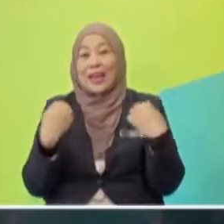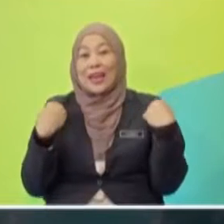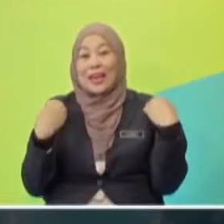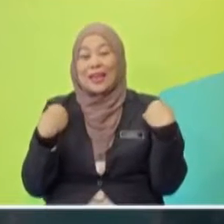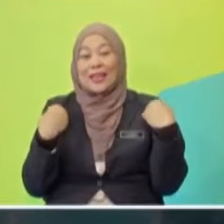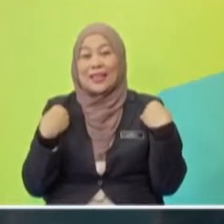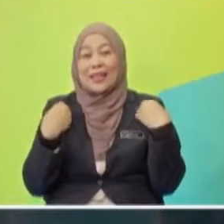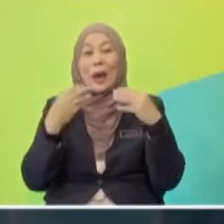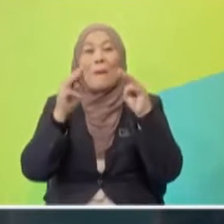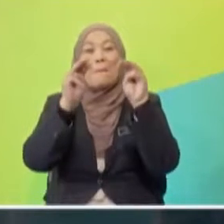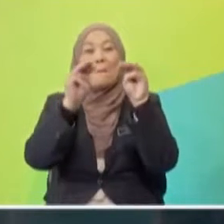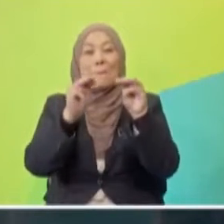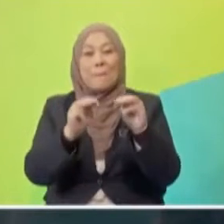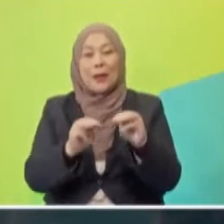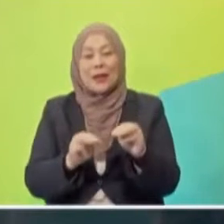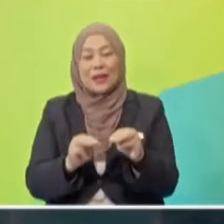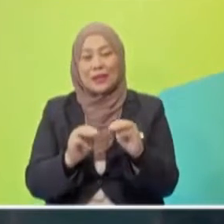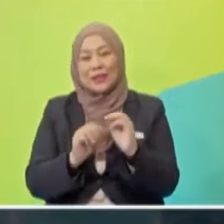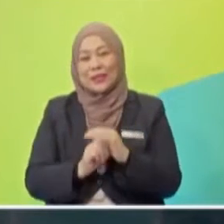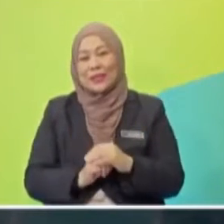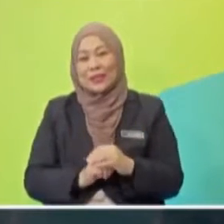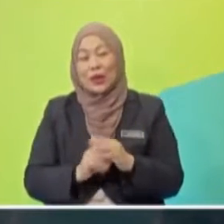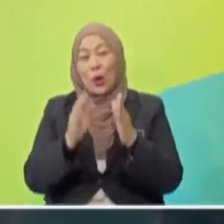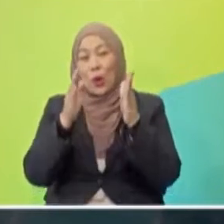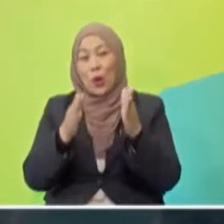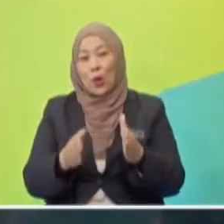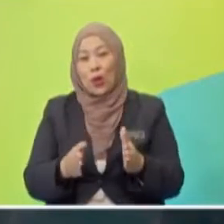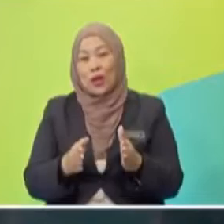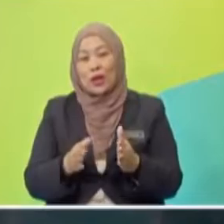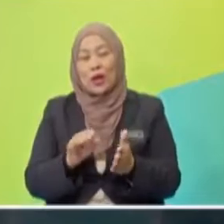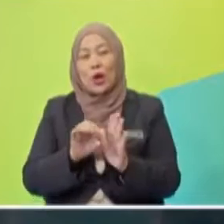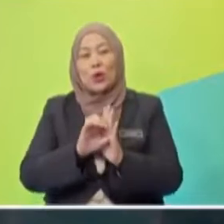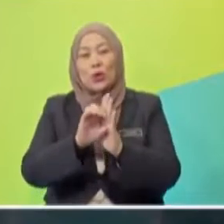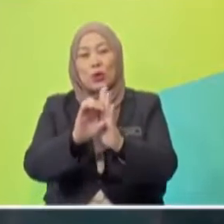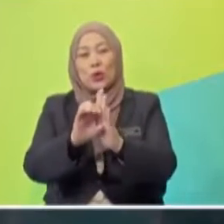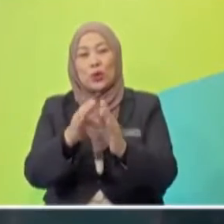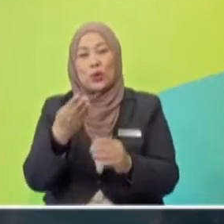kita manusia itu adalah contoh benda